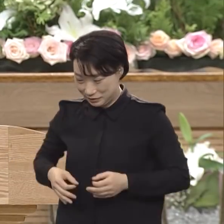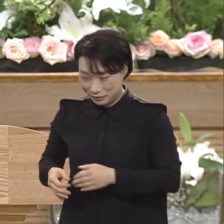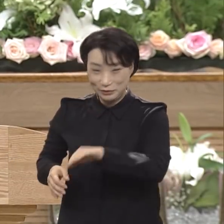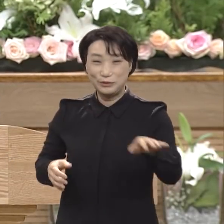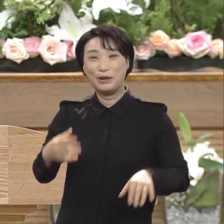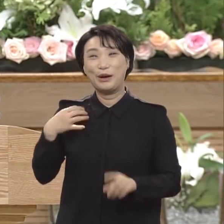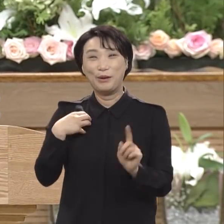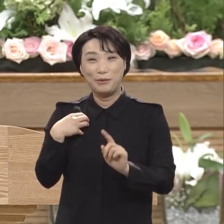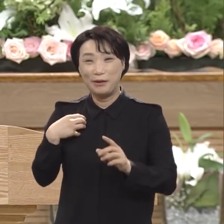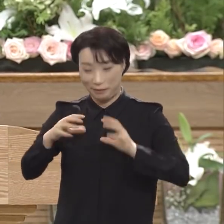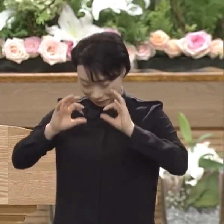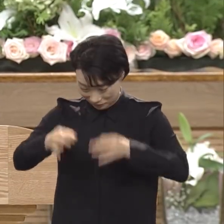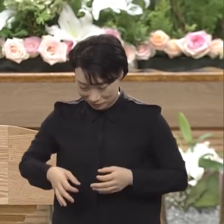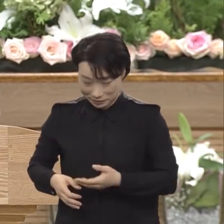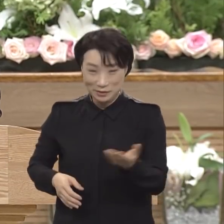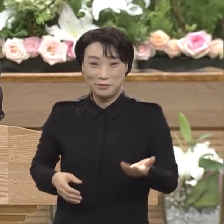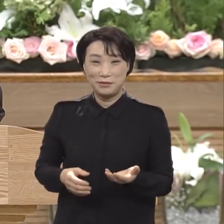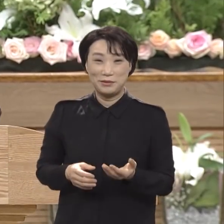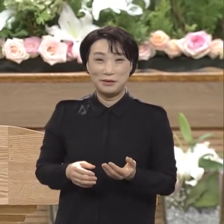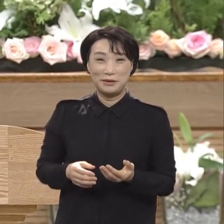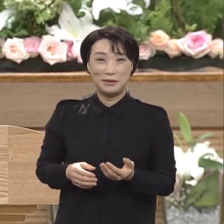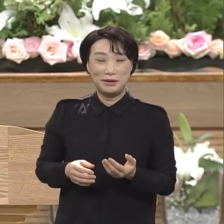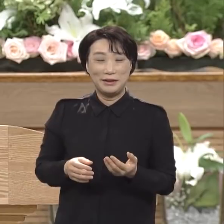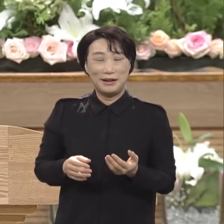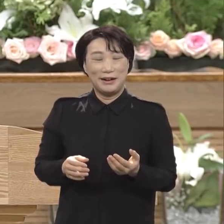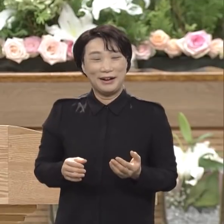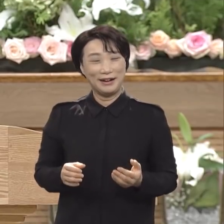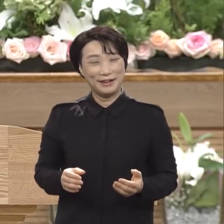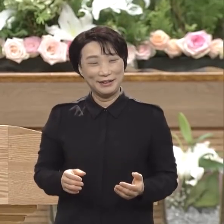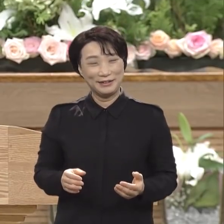짓인가를 보세요. 예.